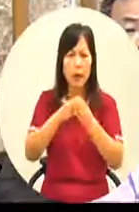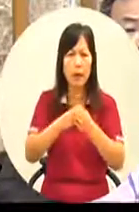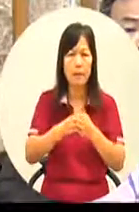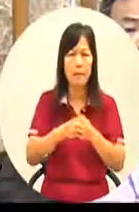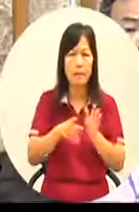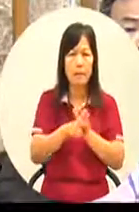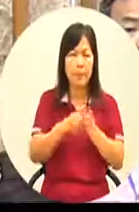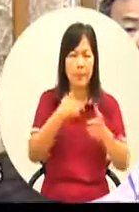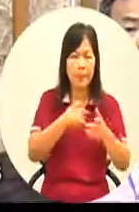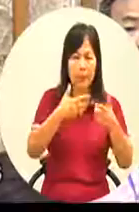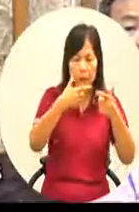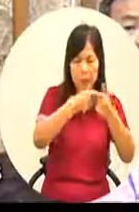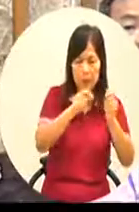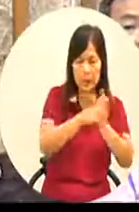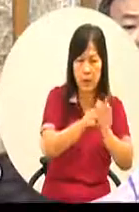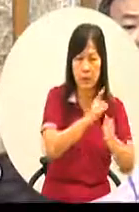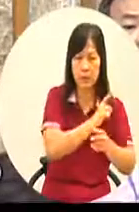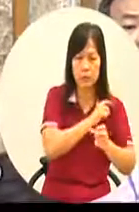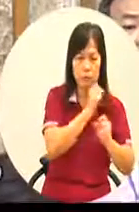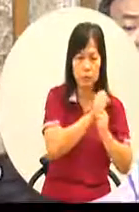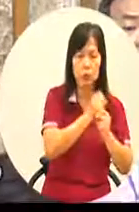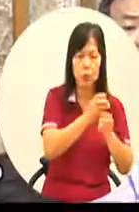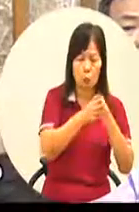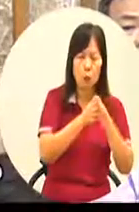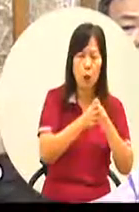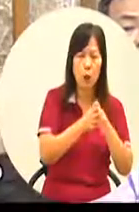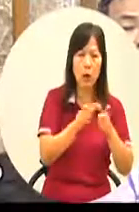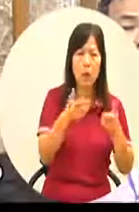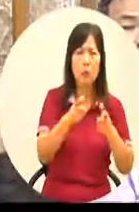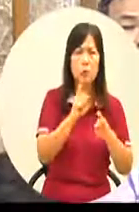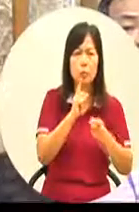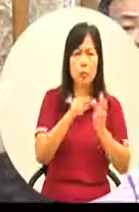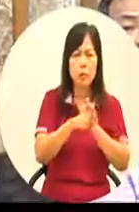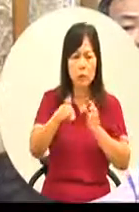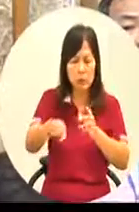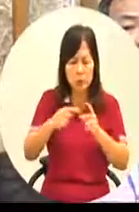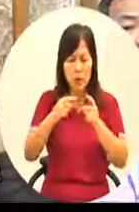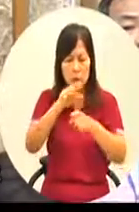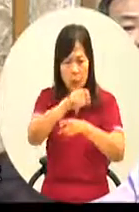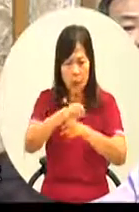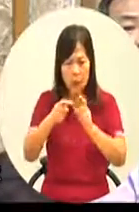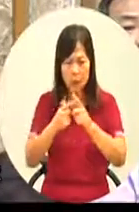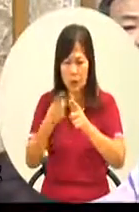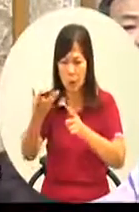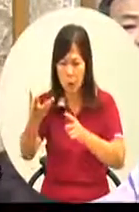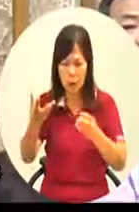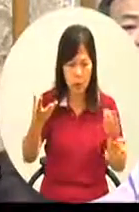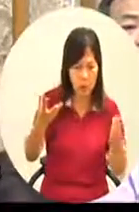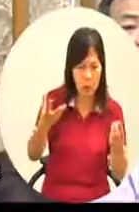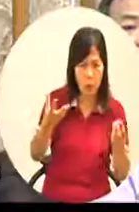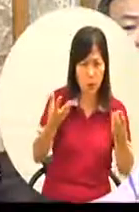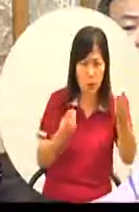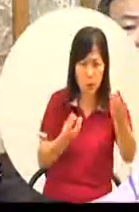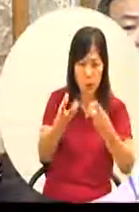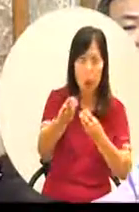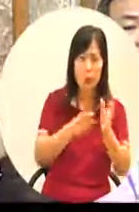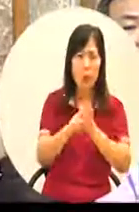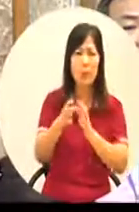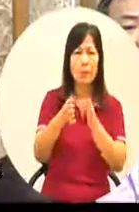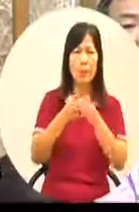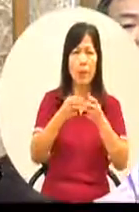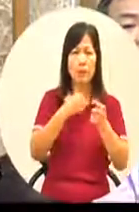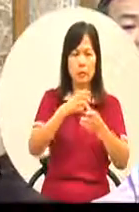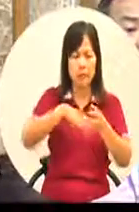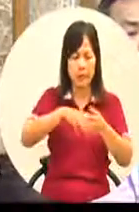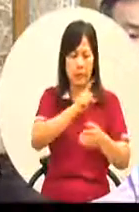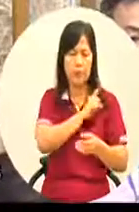最适规模去处理他的业务，吼，卖讲啊做啊，迄科永远遐侪，啊，迄科永远遐少，应该是内部做调